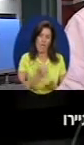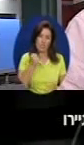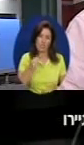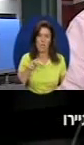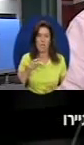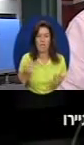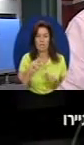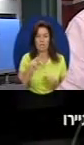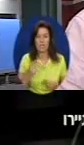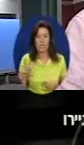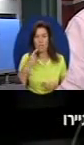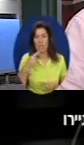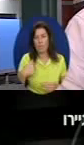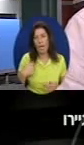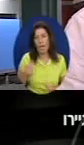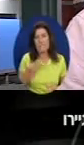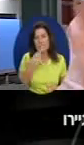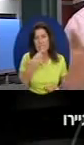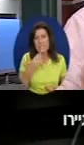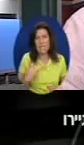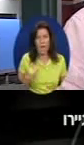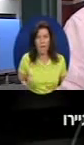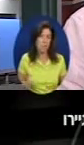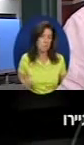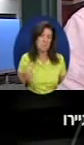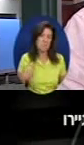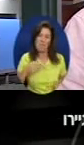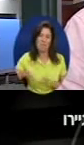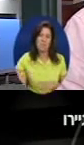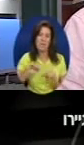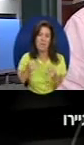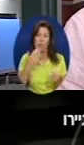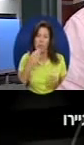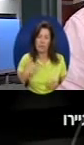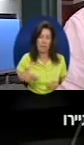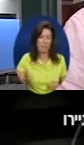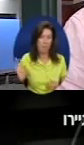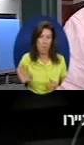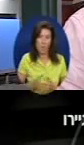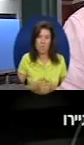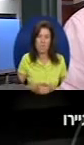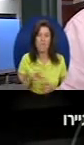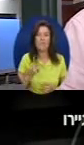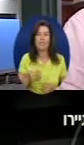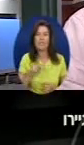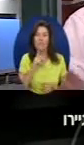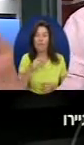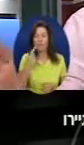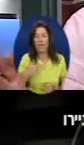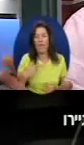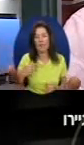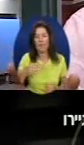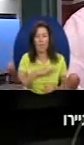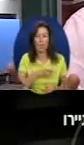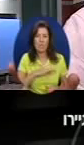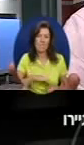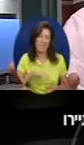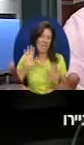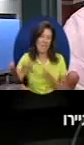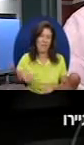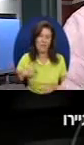ישראלי, ואני לא רוצה להיות, מספיק לי ישראלי, יעזוב אותי יהודי. ויש כאלה גם, וזה מיעוט קטן, אומרים, אני רוסי, אז עזוב אותי מכל